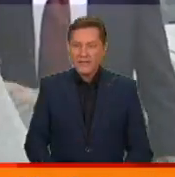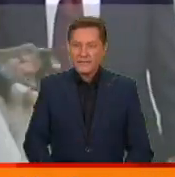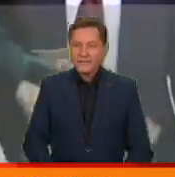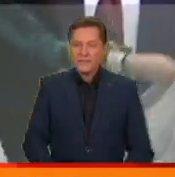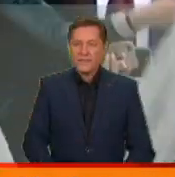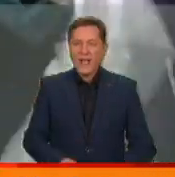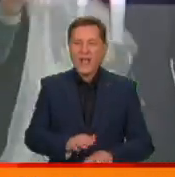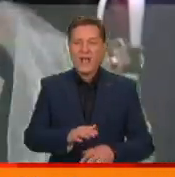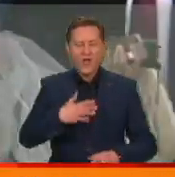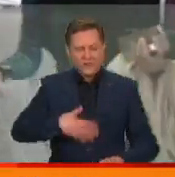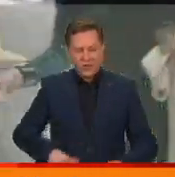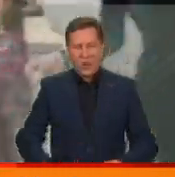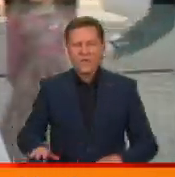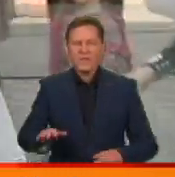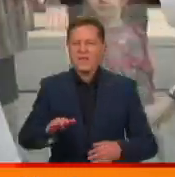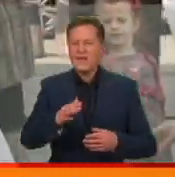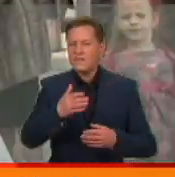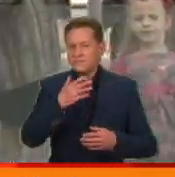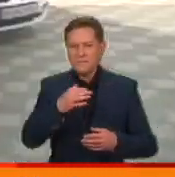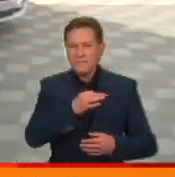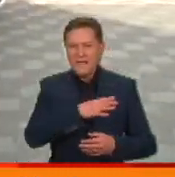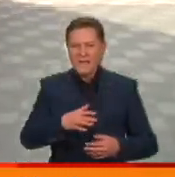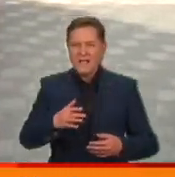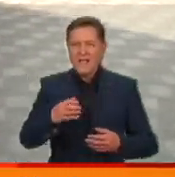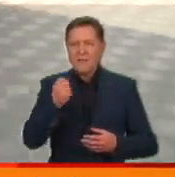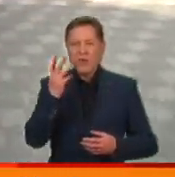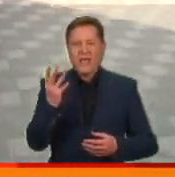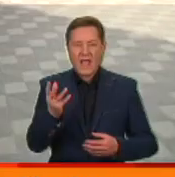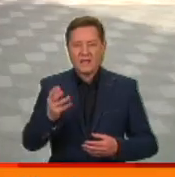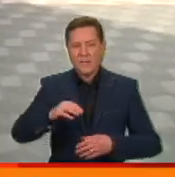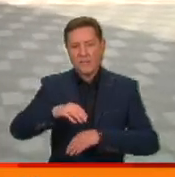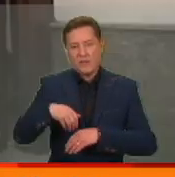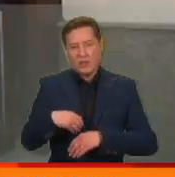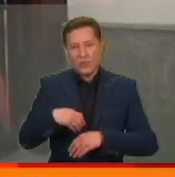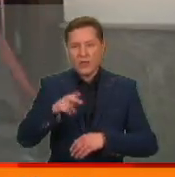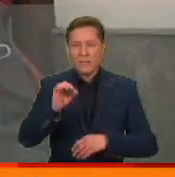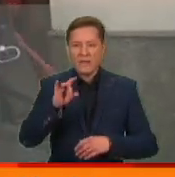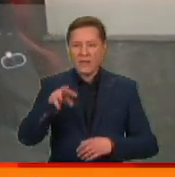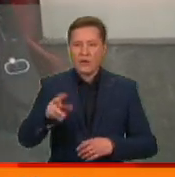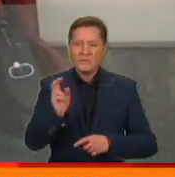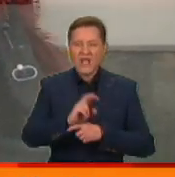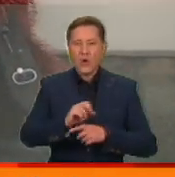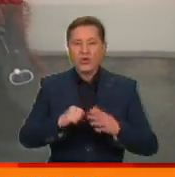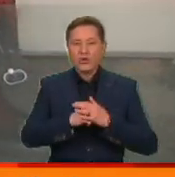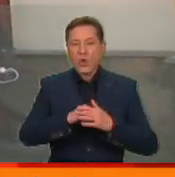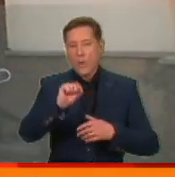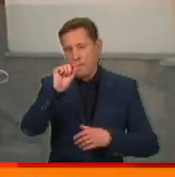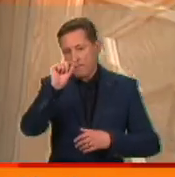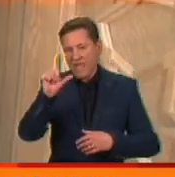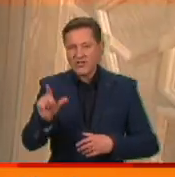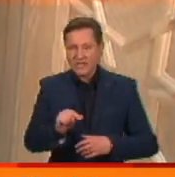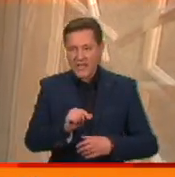У довгій весільній сукні з витонченим білим у тон одягу букетом джамала під руку з бекіром заходить до мечеті. За